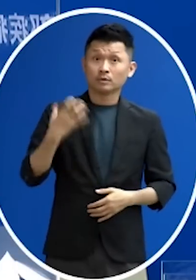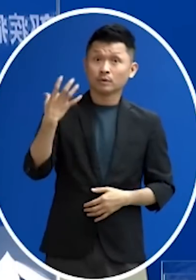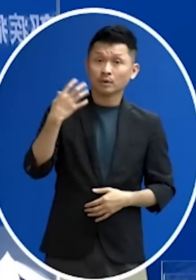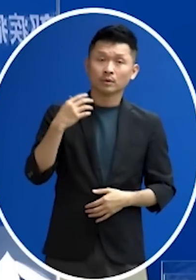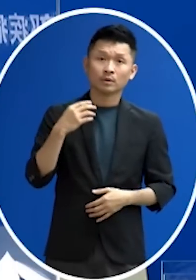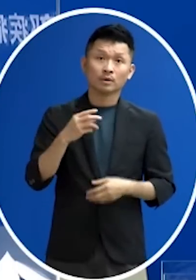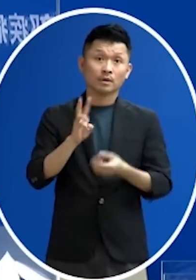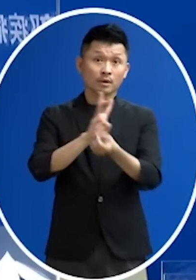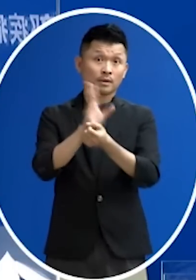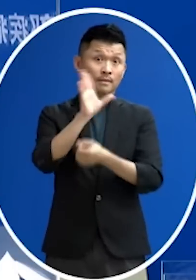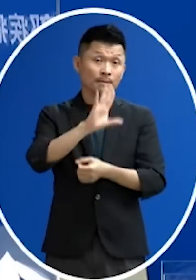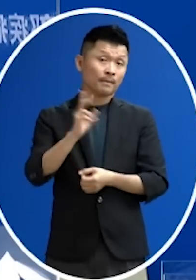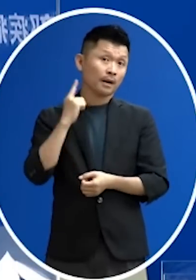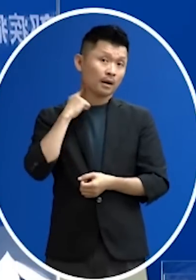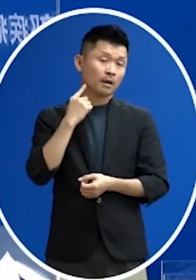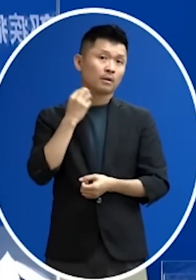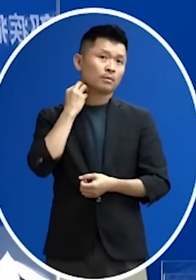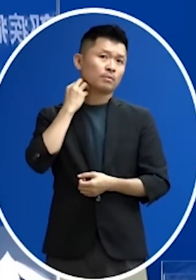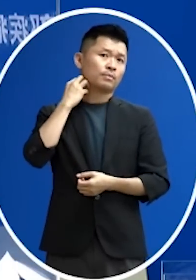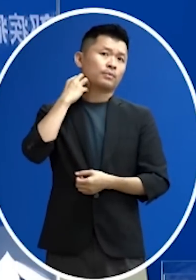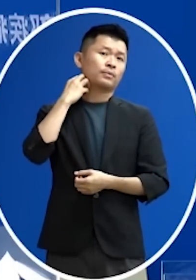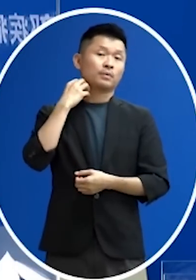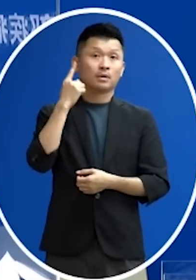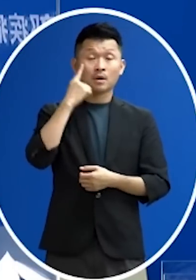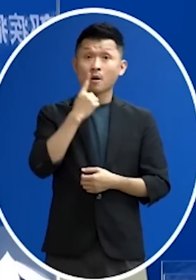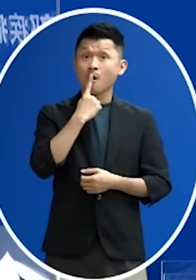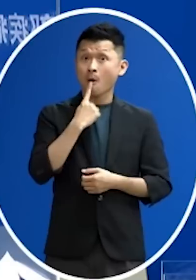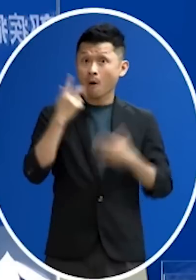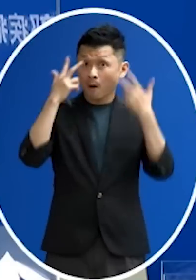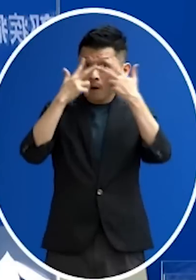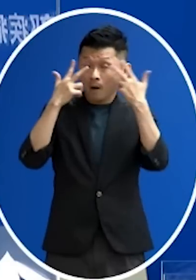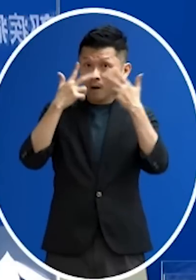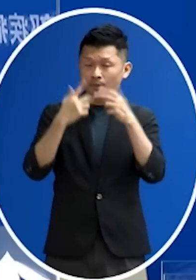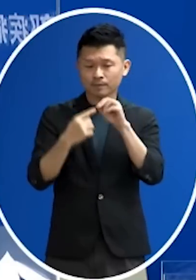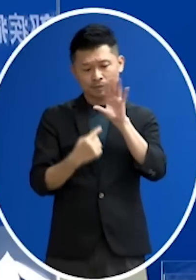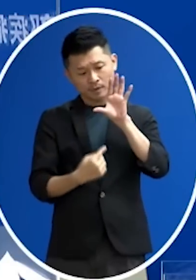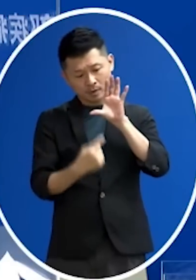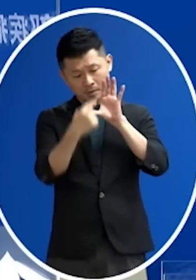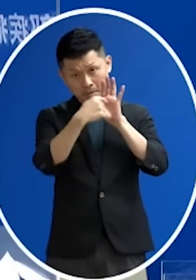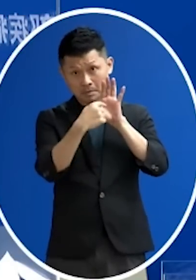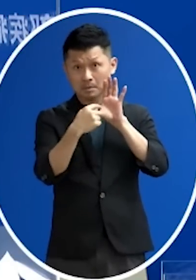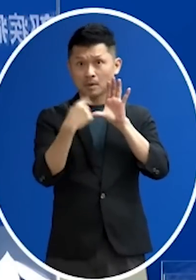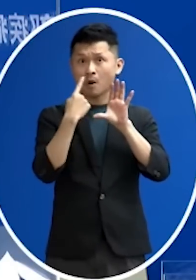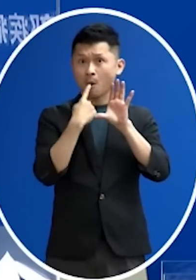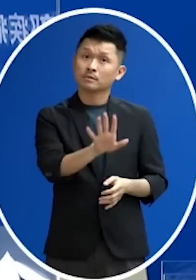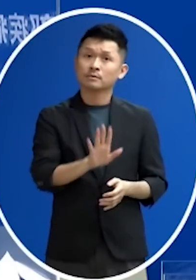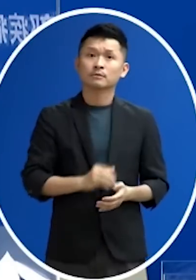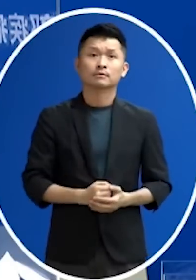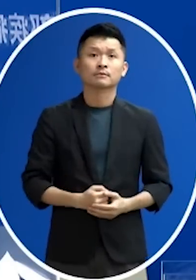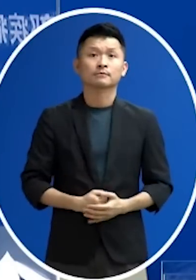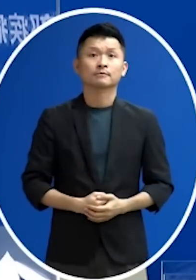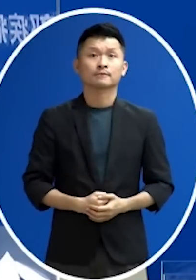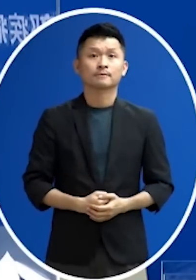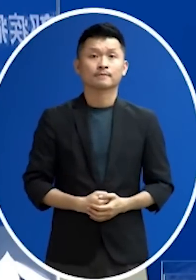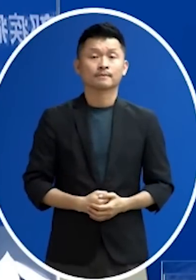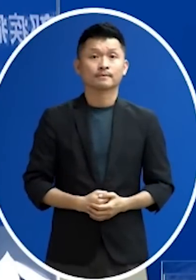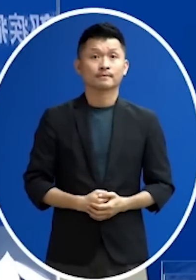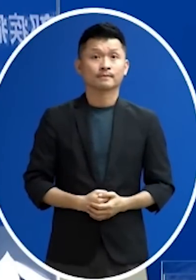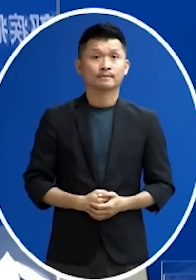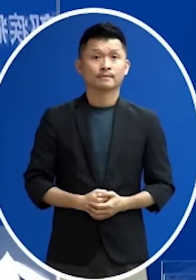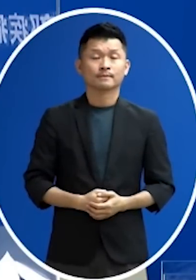结肿、红疹或者有结膜发红、喉咙发红等等这一些症状。那陆续